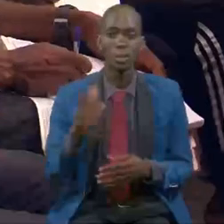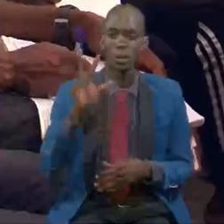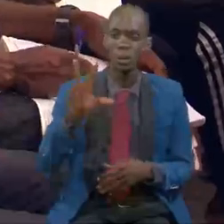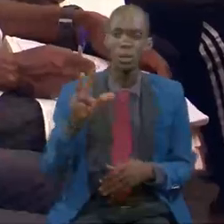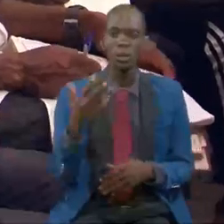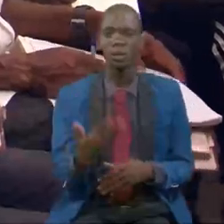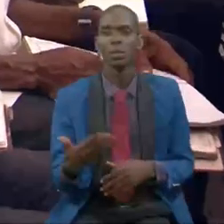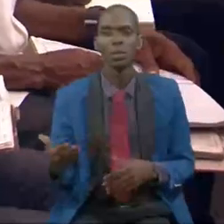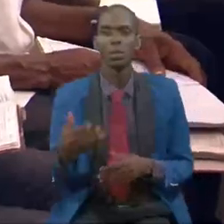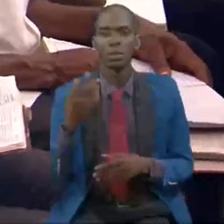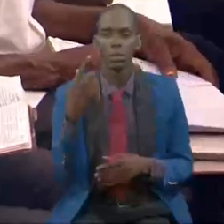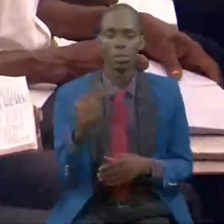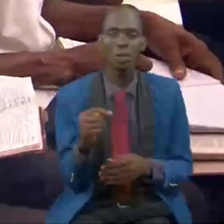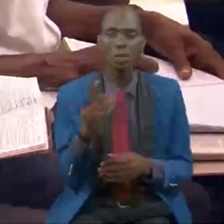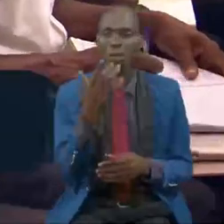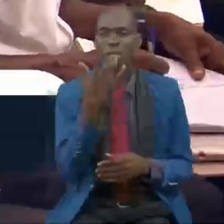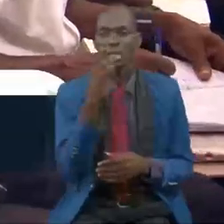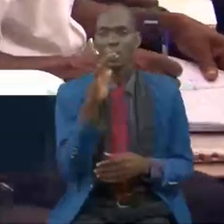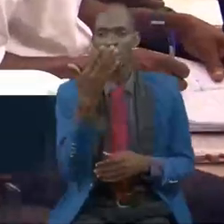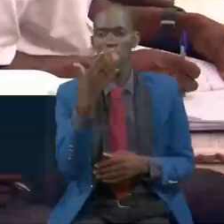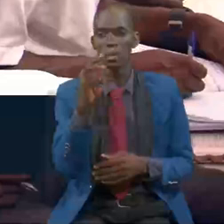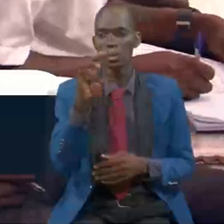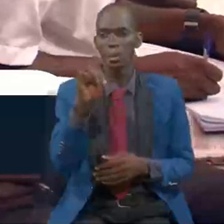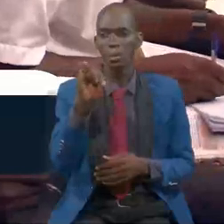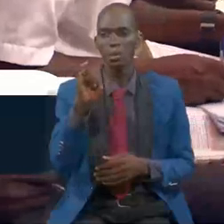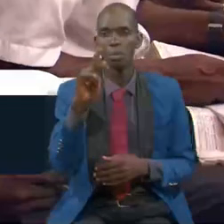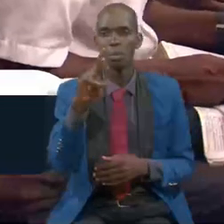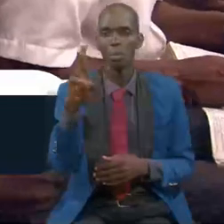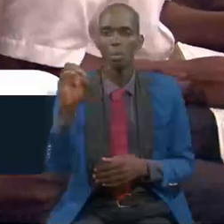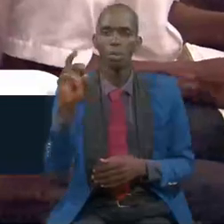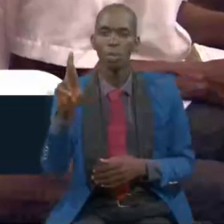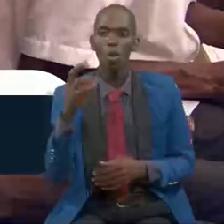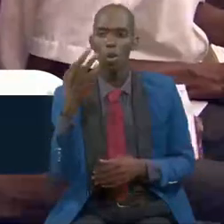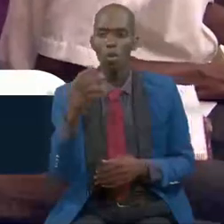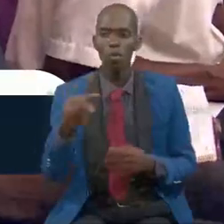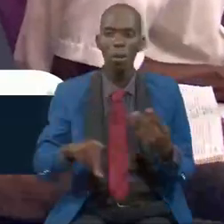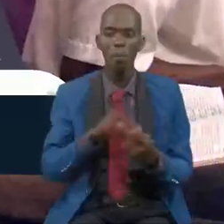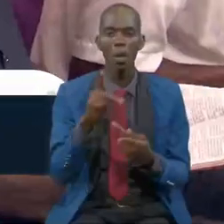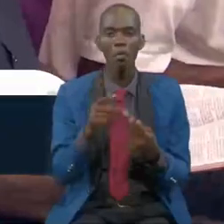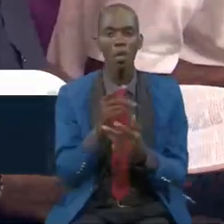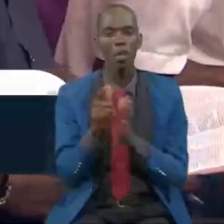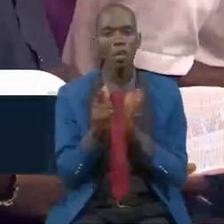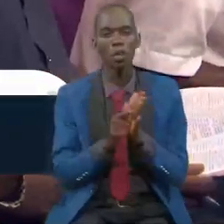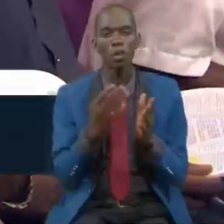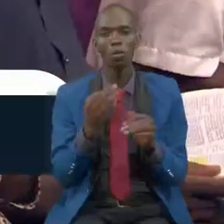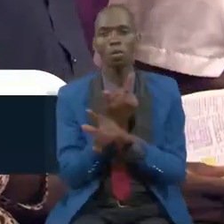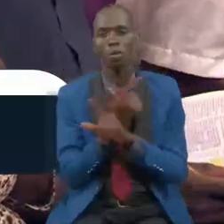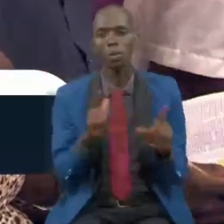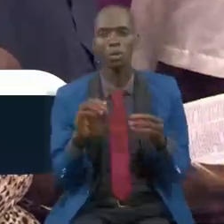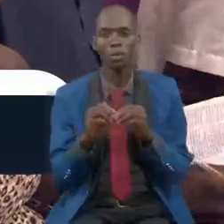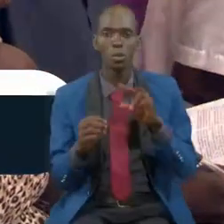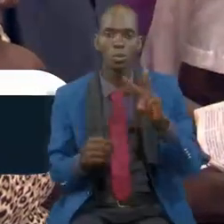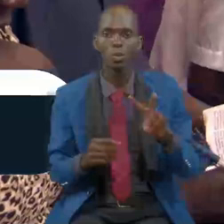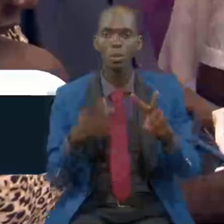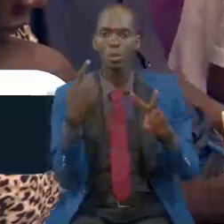1, le miroir de la loi parfaite et de liberté. Numéro 2, le